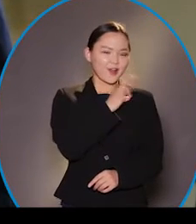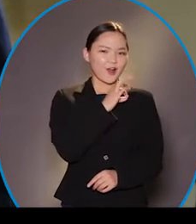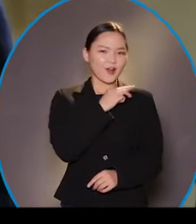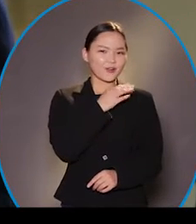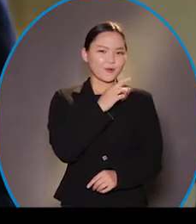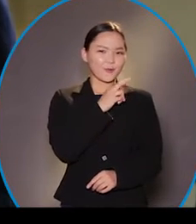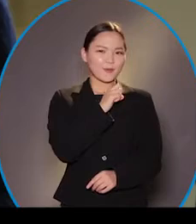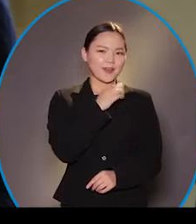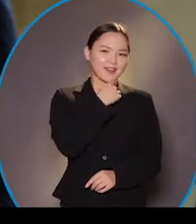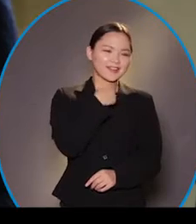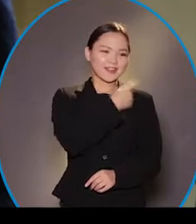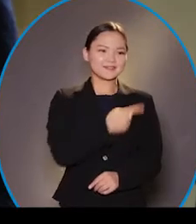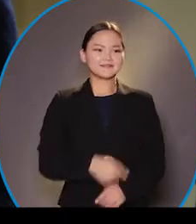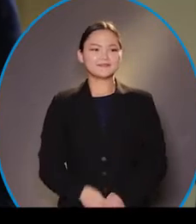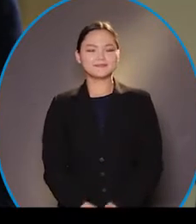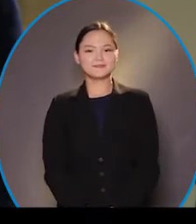Нэ.